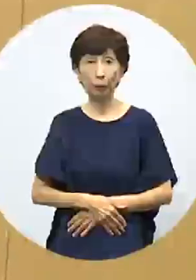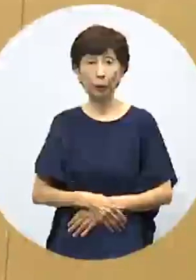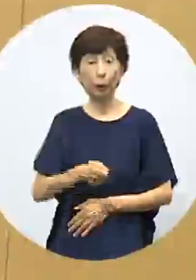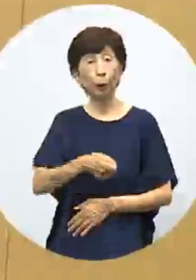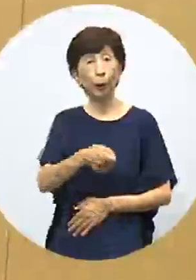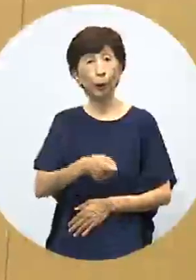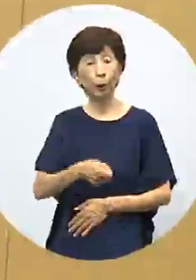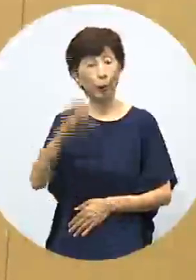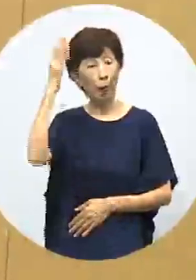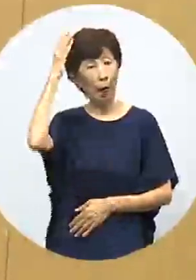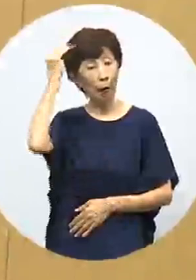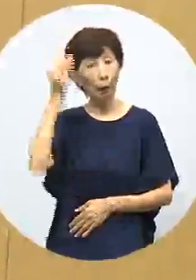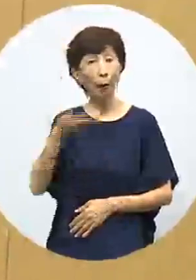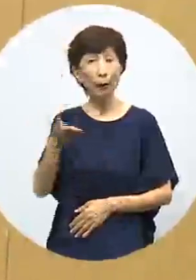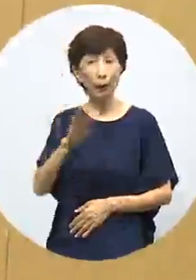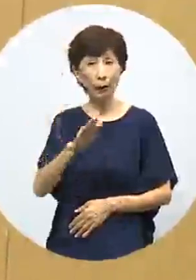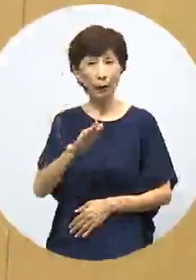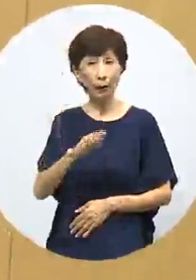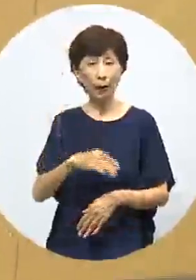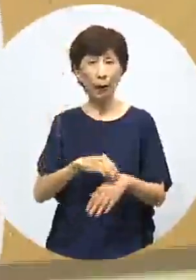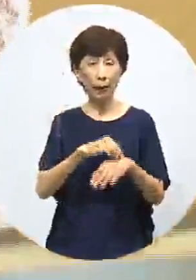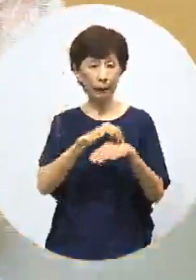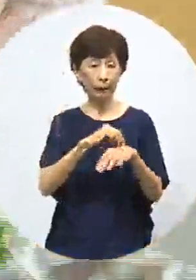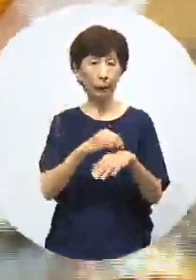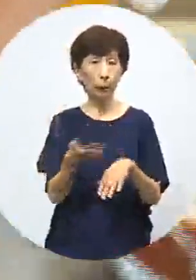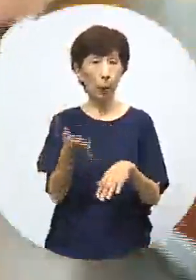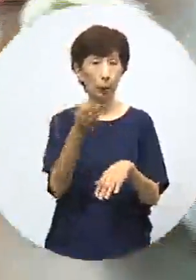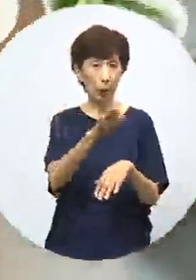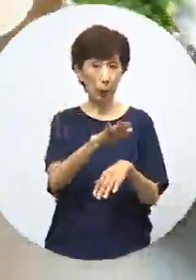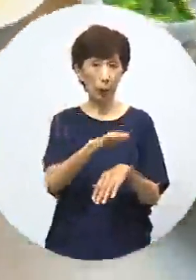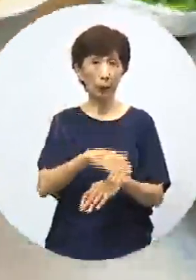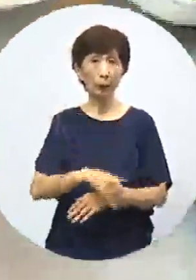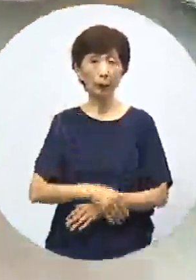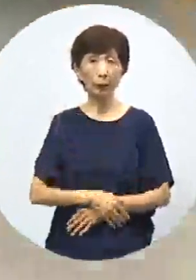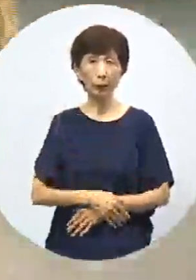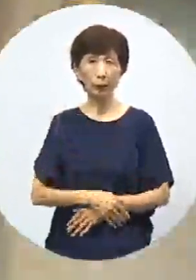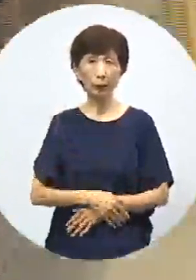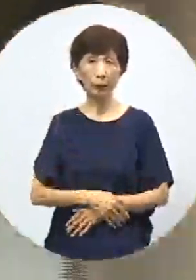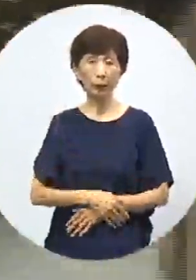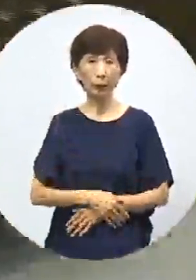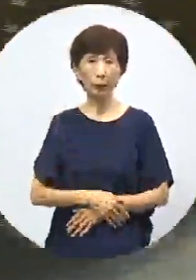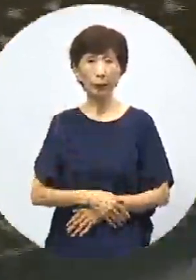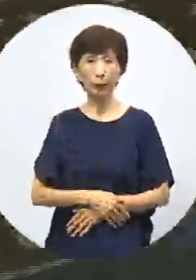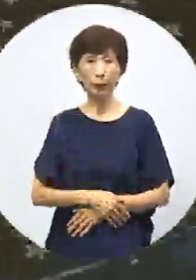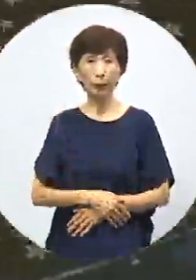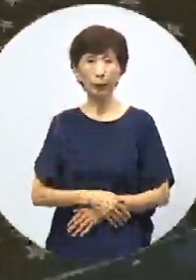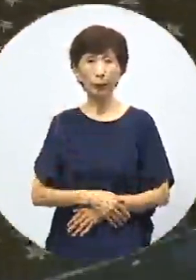フライパンにサラダ油を入れ、まず鶏肉を入れていきます。 はい、